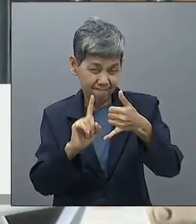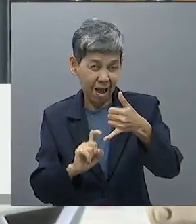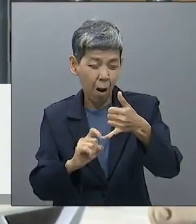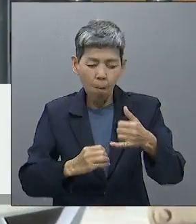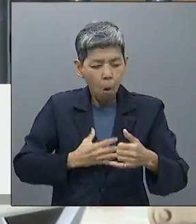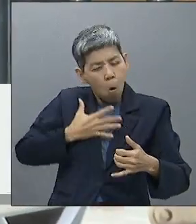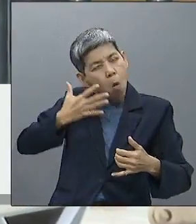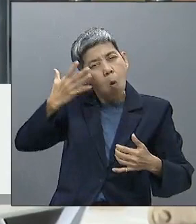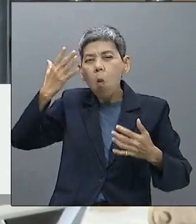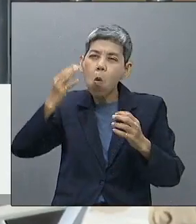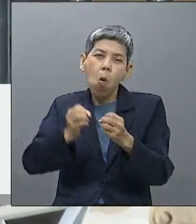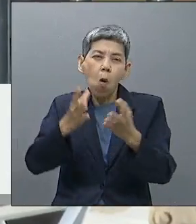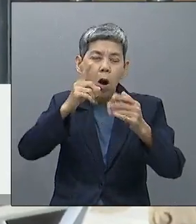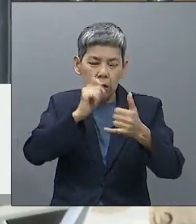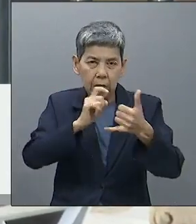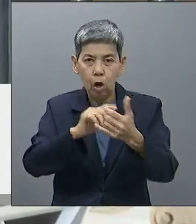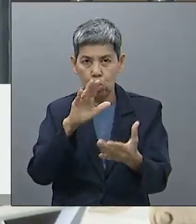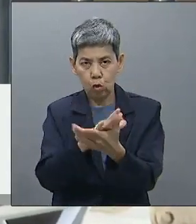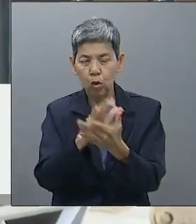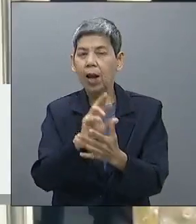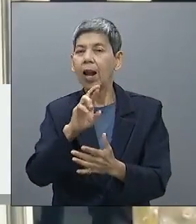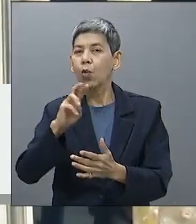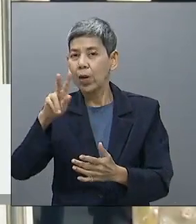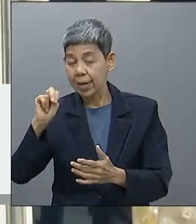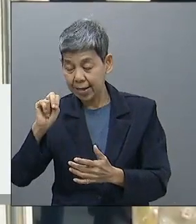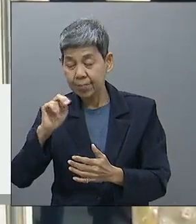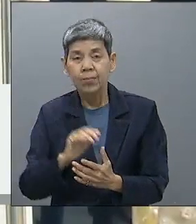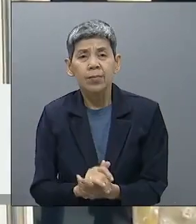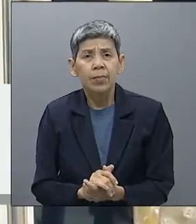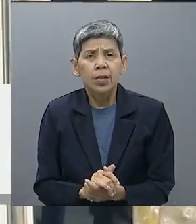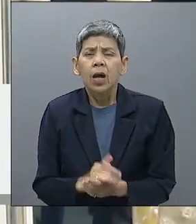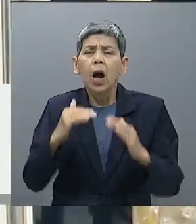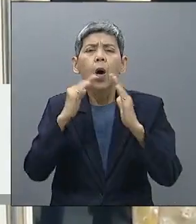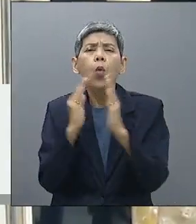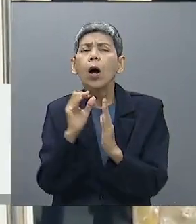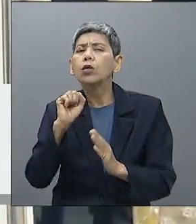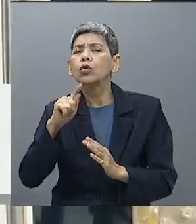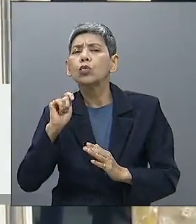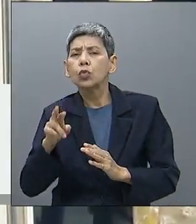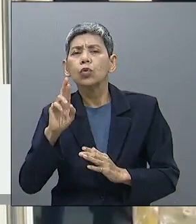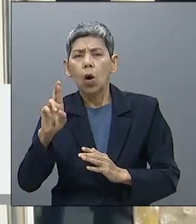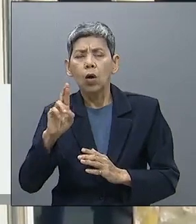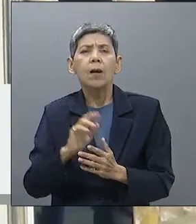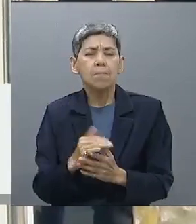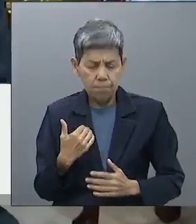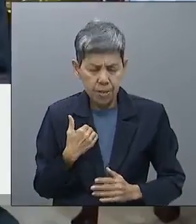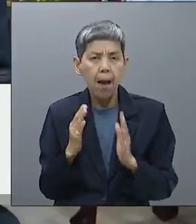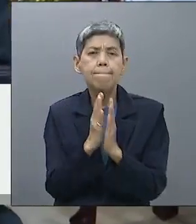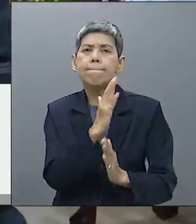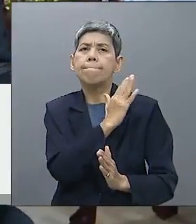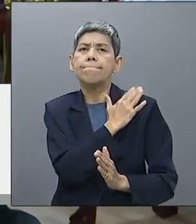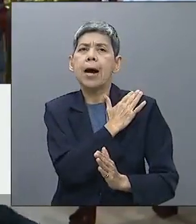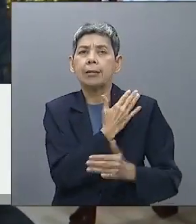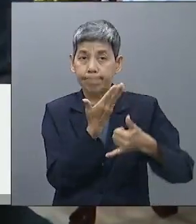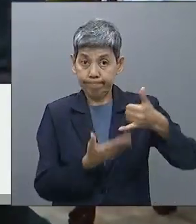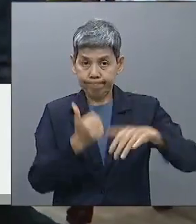ตุการณ์ถังดับเพลิงระเบิดในโรงเรียนราชวินิตมัธยมที่วัดสุนทรธรรมทานค่ะมีพระพิพัฒน์วราพ